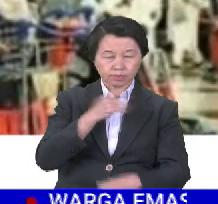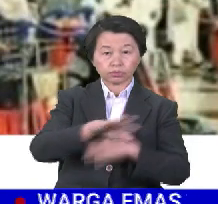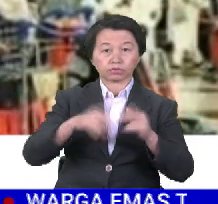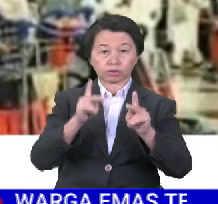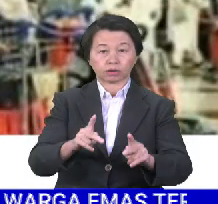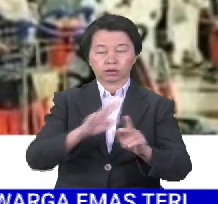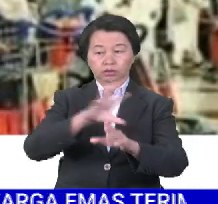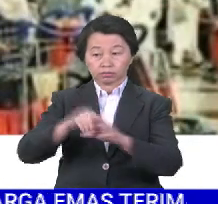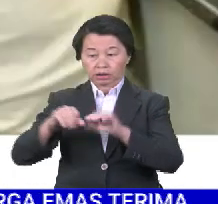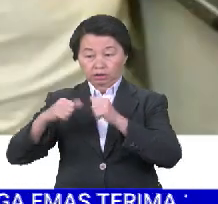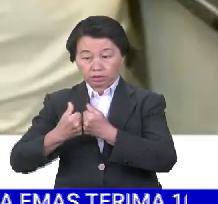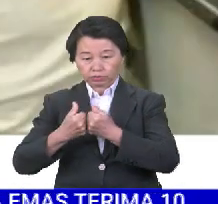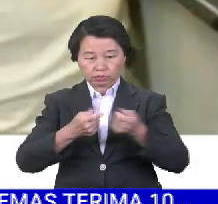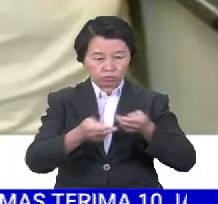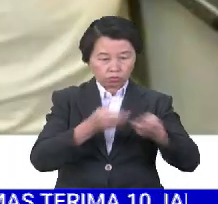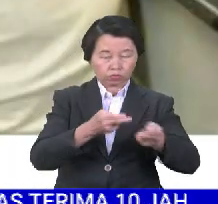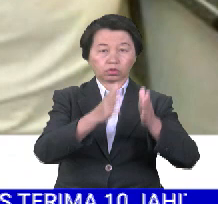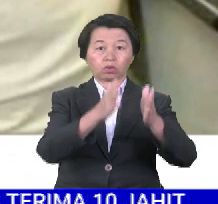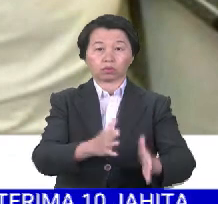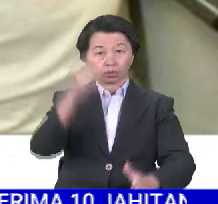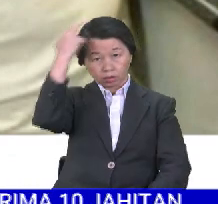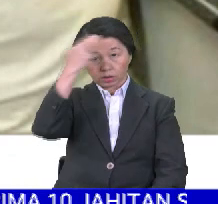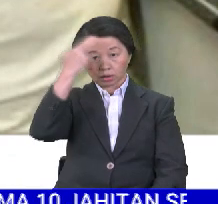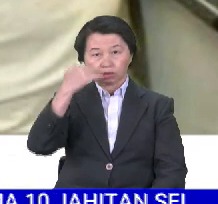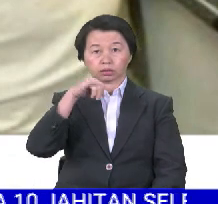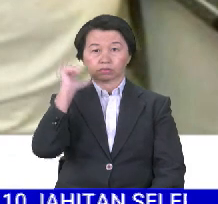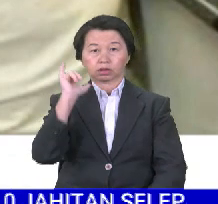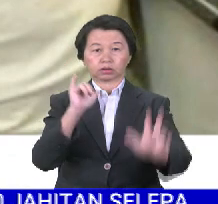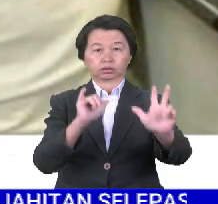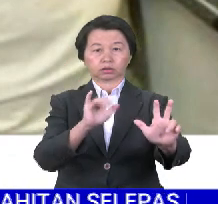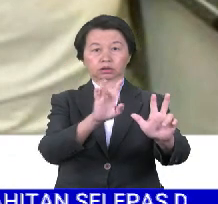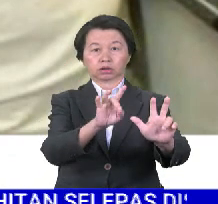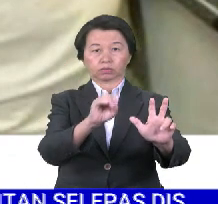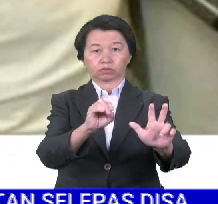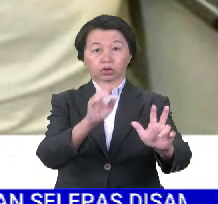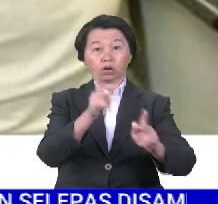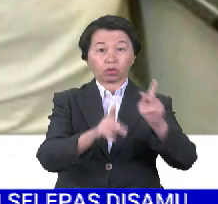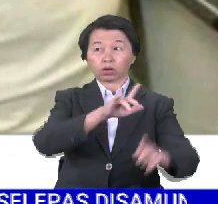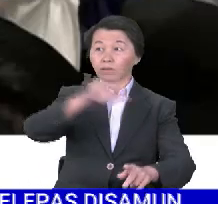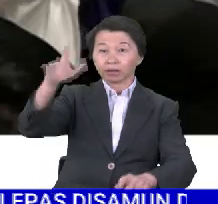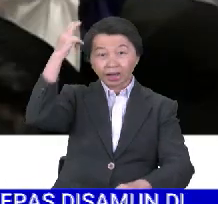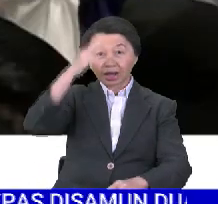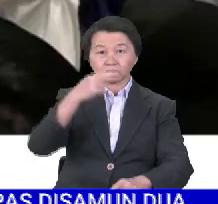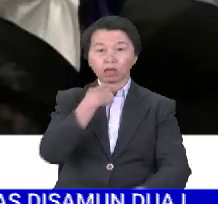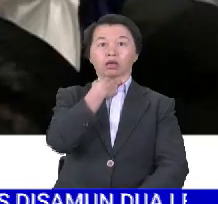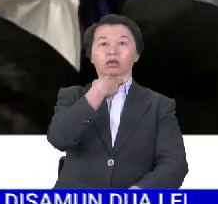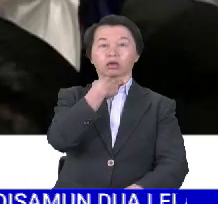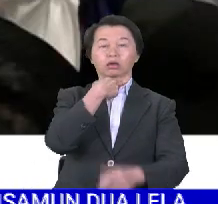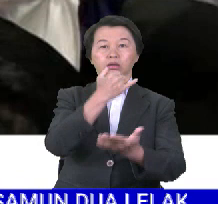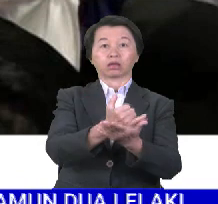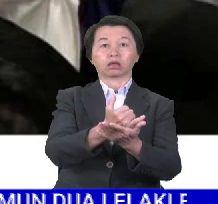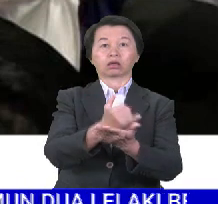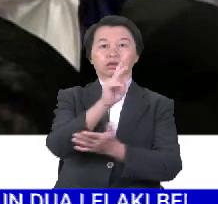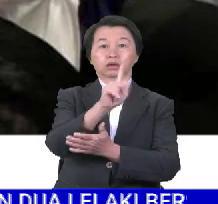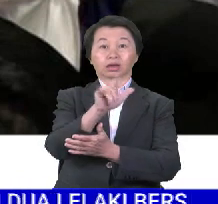pihak agensi yang menguruskan jemaah haji. Semalam kira-kira 380 bakal jemaah haji terkandas di KLIA